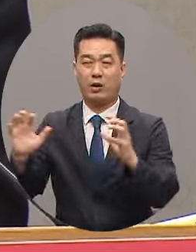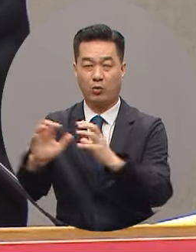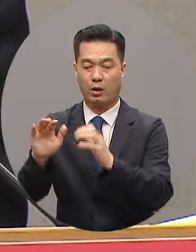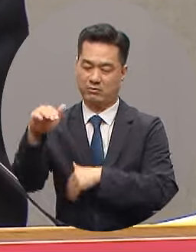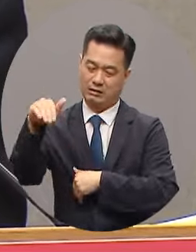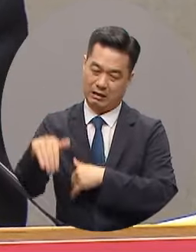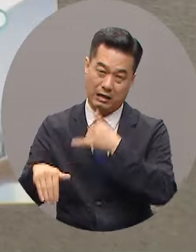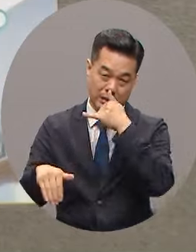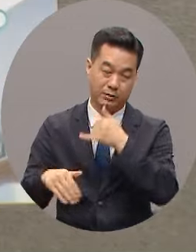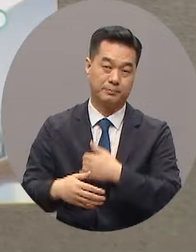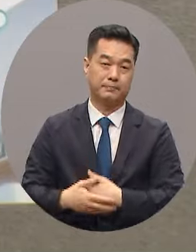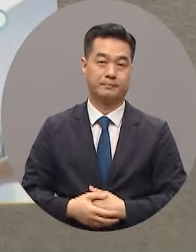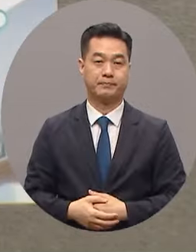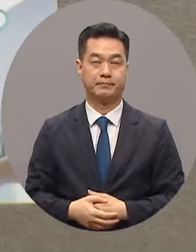하락했습니다